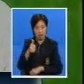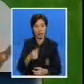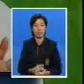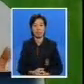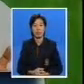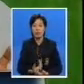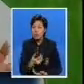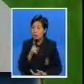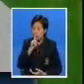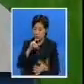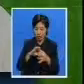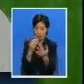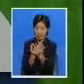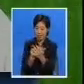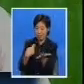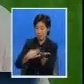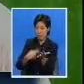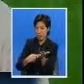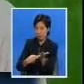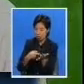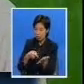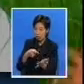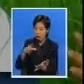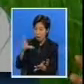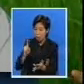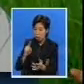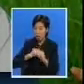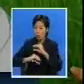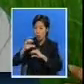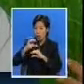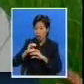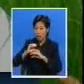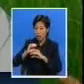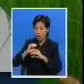นะครับส่วนหนึ่งนะครับมาจากปฏิบัติการไทยเข้มแข็ง ครับ ทีนี้มันเป็นเงินกู้เหรอครับ ครับ